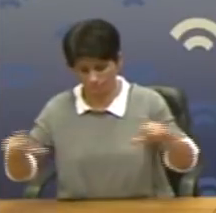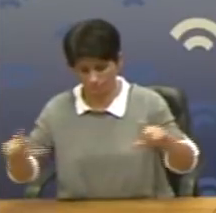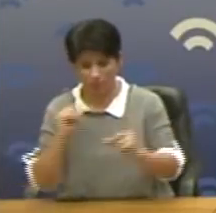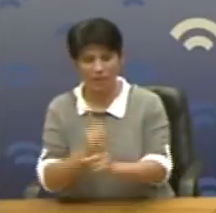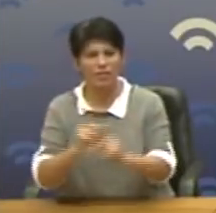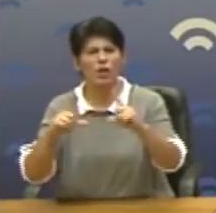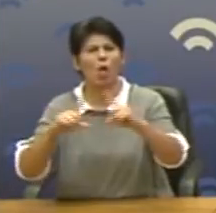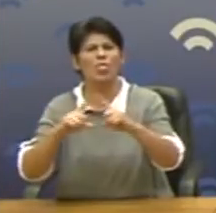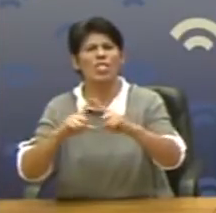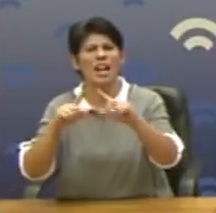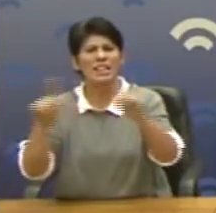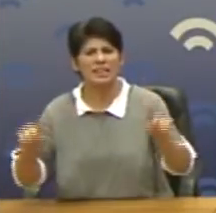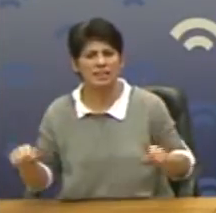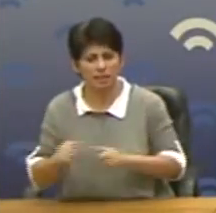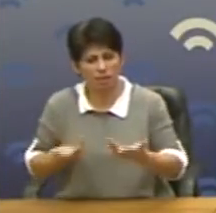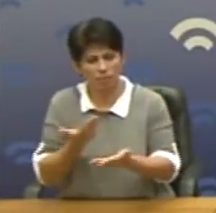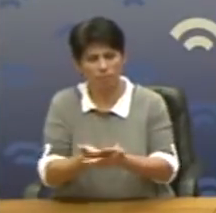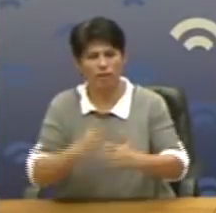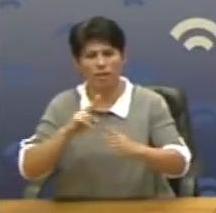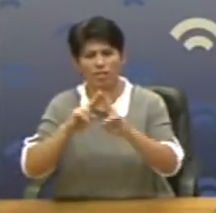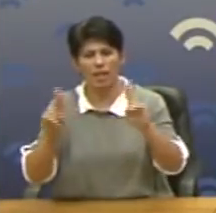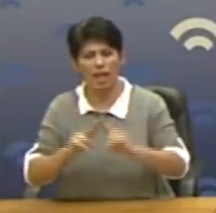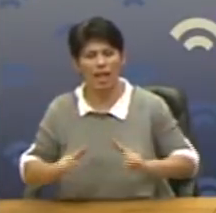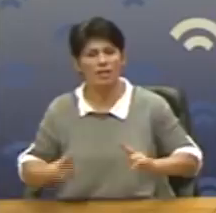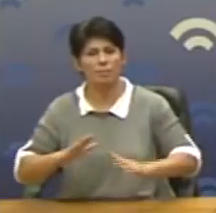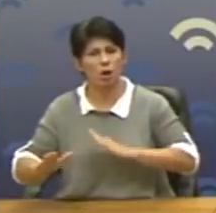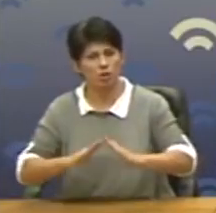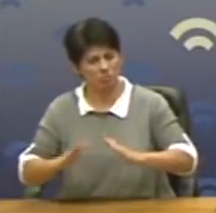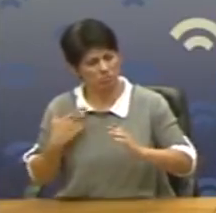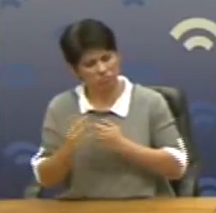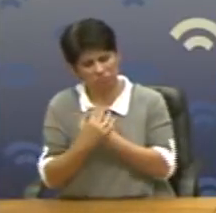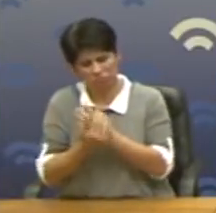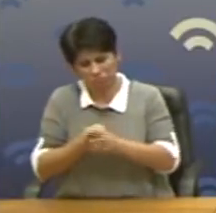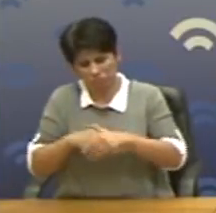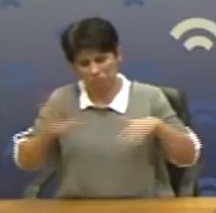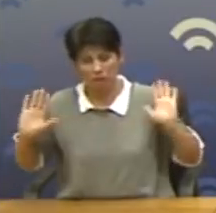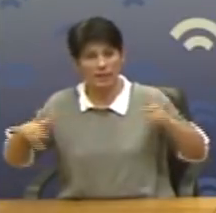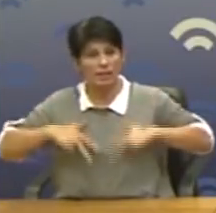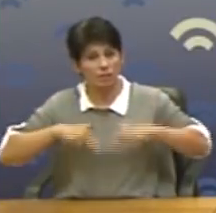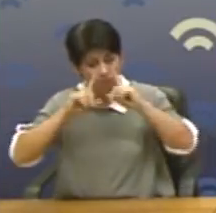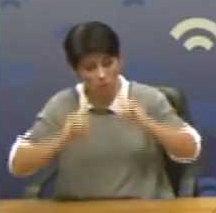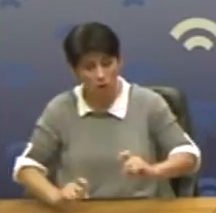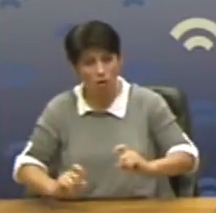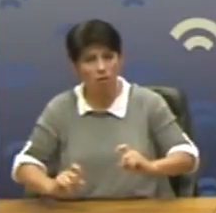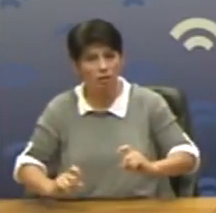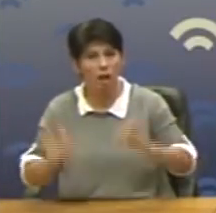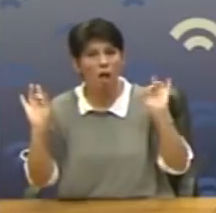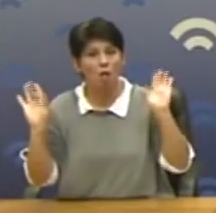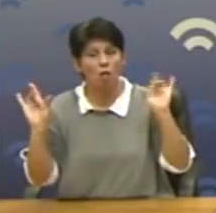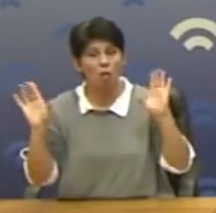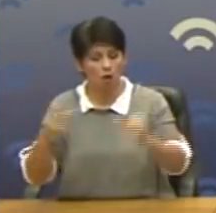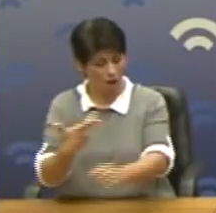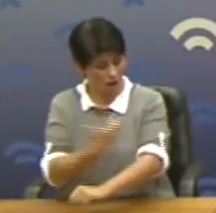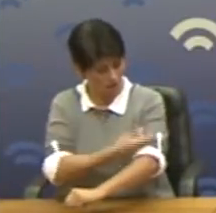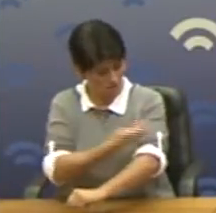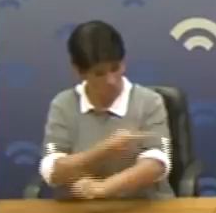Η κυβέρνηση έχει την ευθύνη για να εξασφαλίσει πλήρη και δωρεάν ιατροφαρμακευτική περίθαλψη